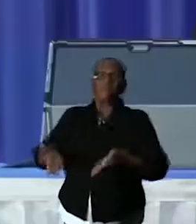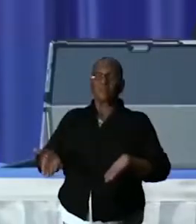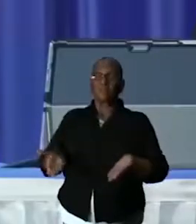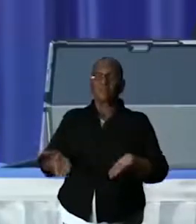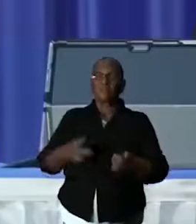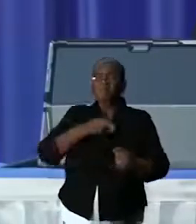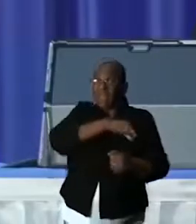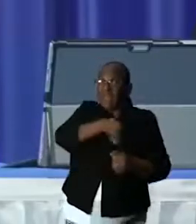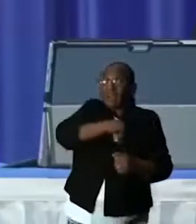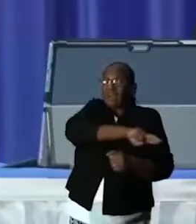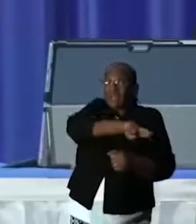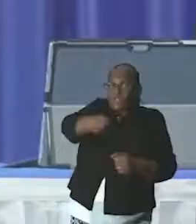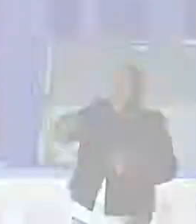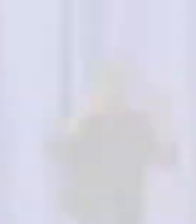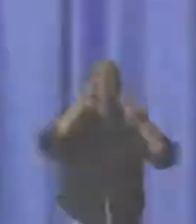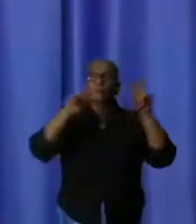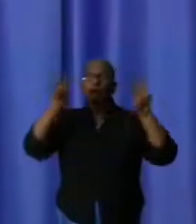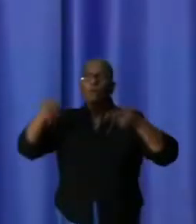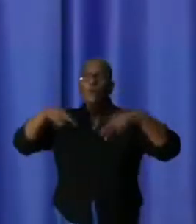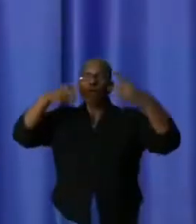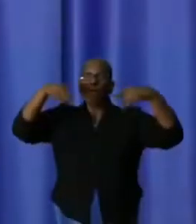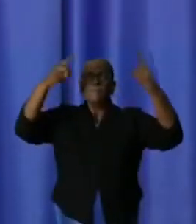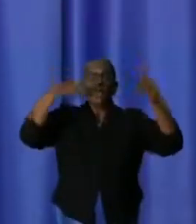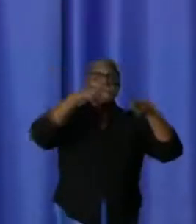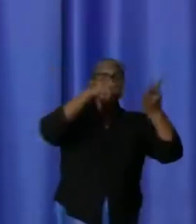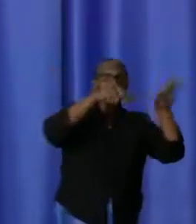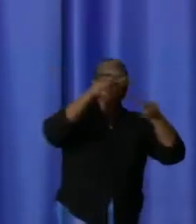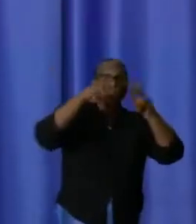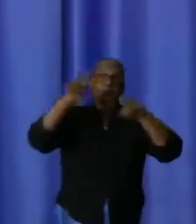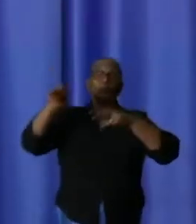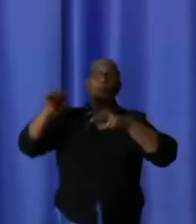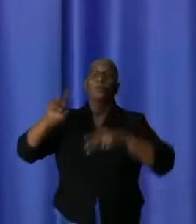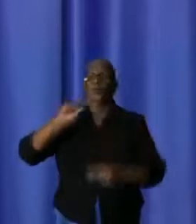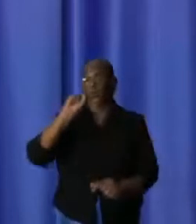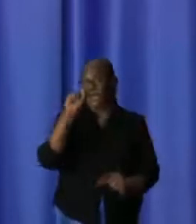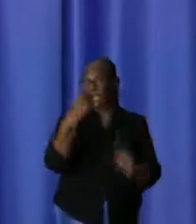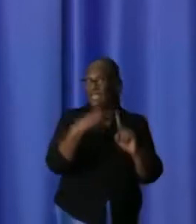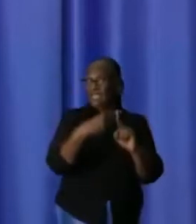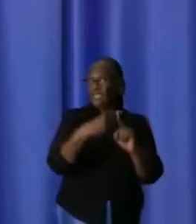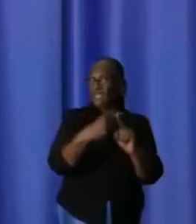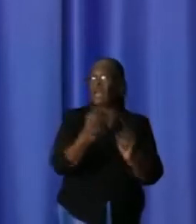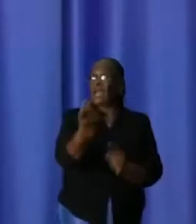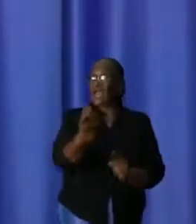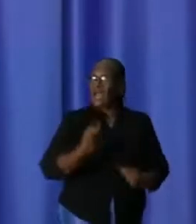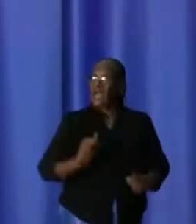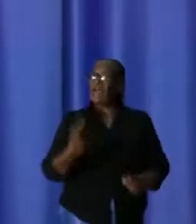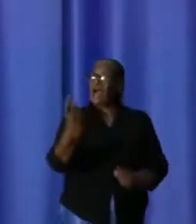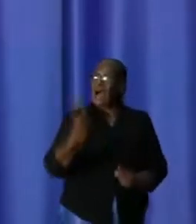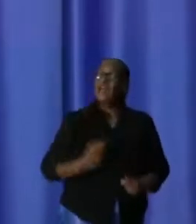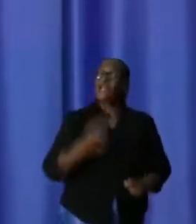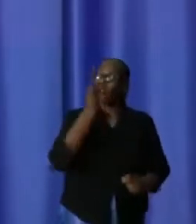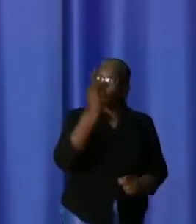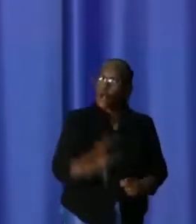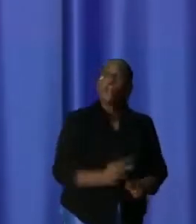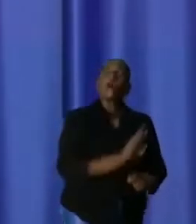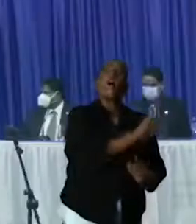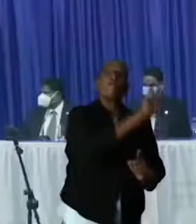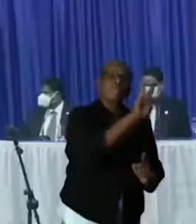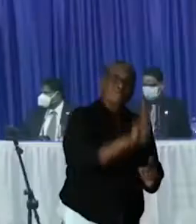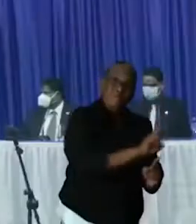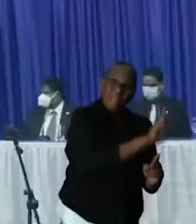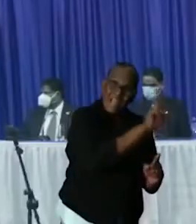een risico ontstaat. Het onalezi uwa herhaalgerens mana oso nataki tap vrijdag